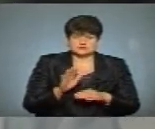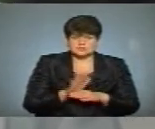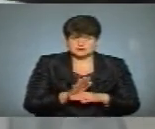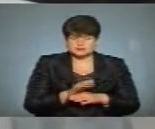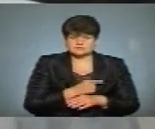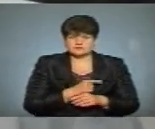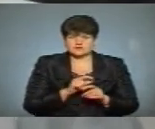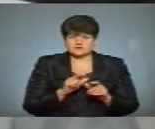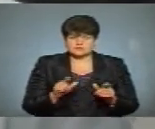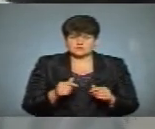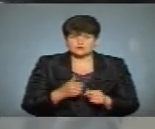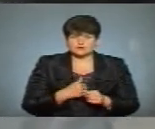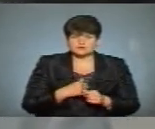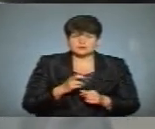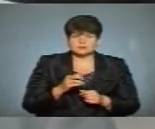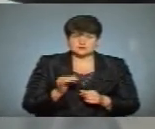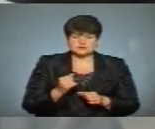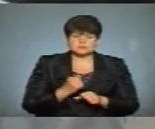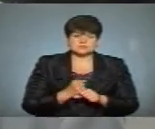лікарні і хотіли би зробити